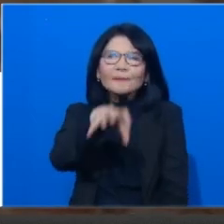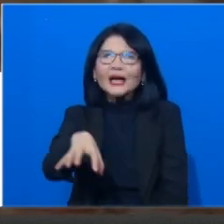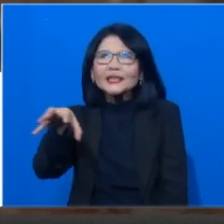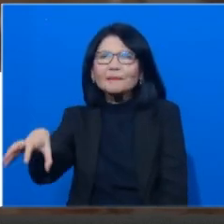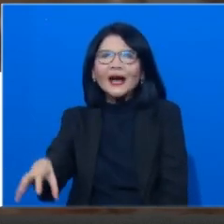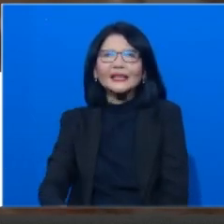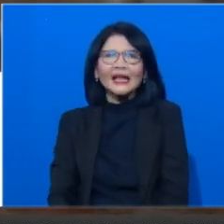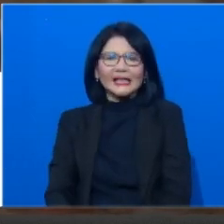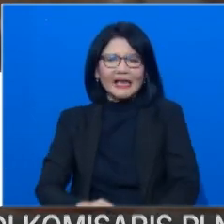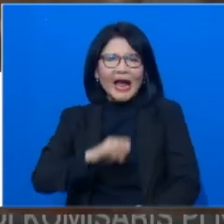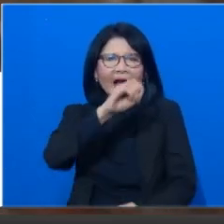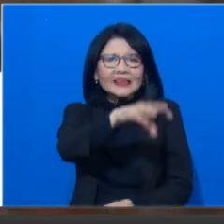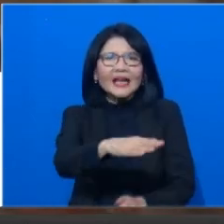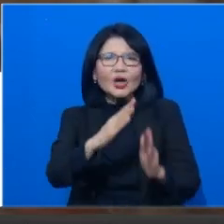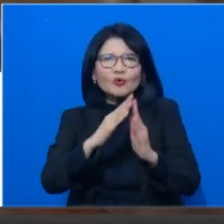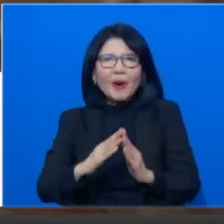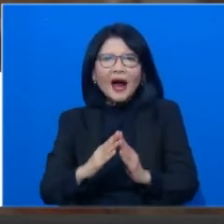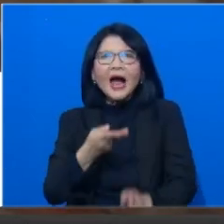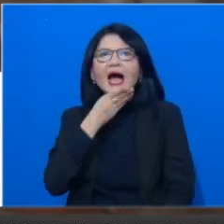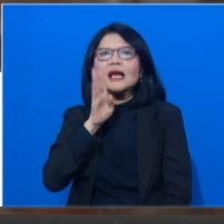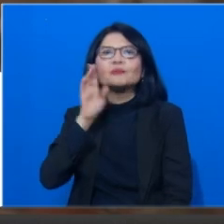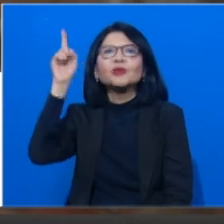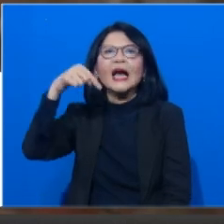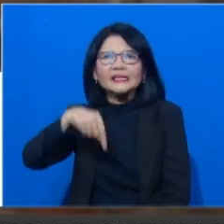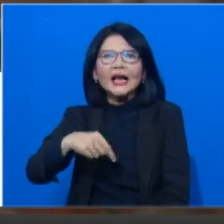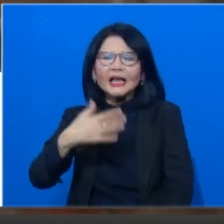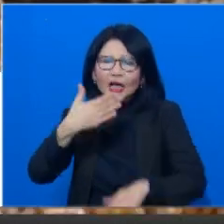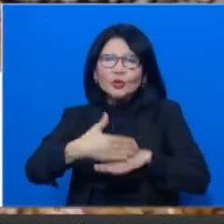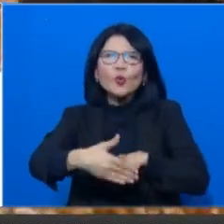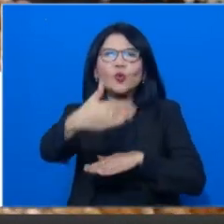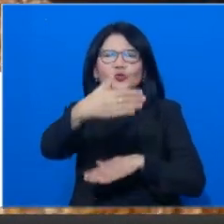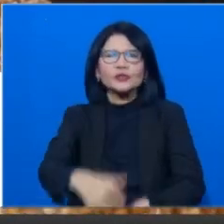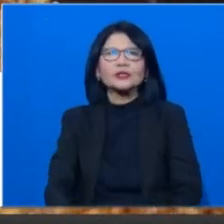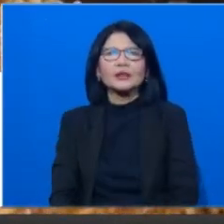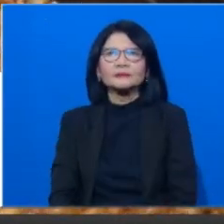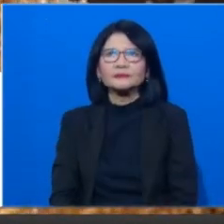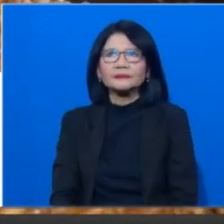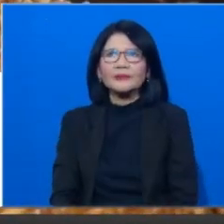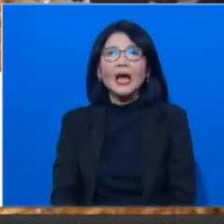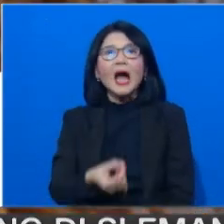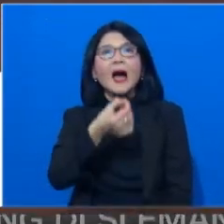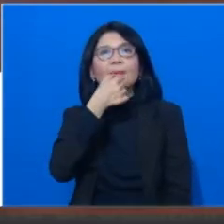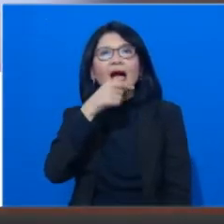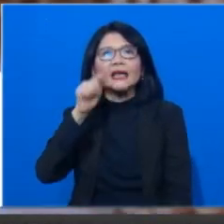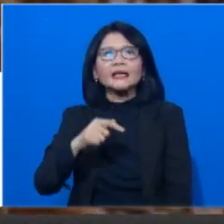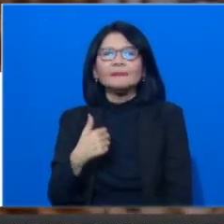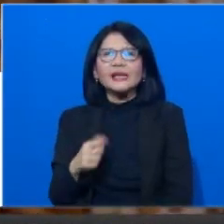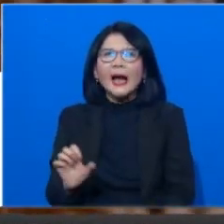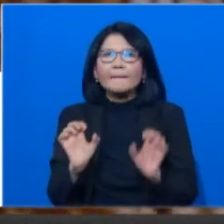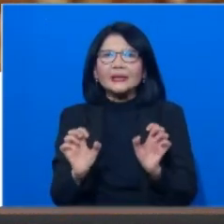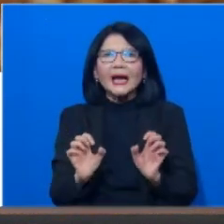ke rumahnya. Ya alhamdulillah sampai sekarang. Berlanjut sampai sekarang. Camilan bipang buatannya mampu bertahan